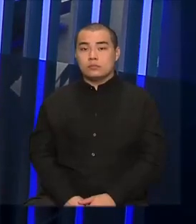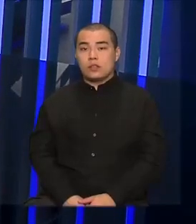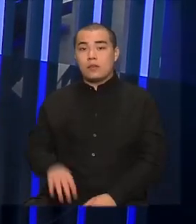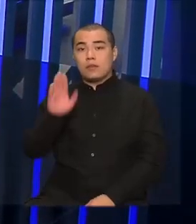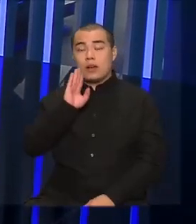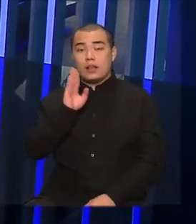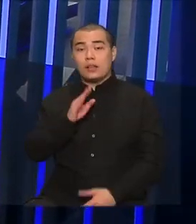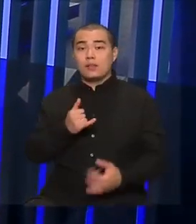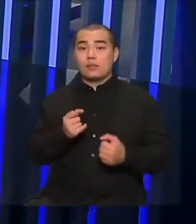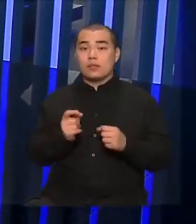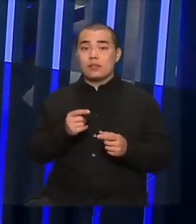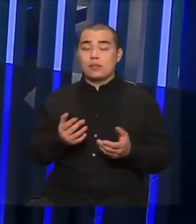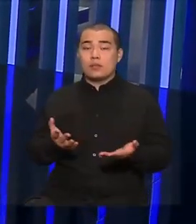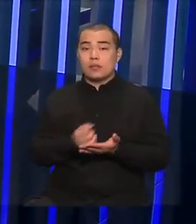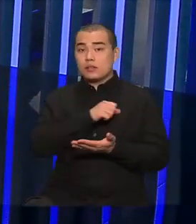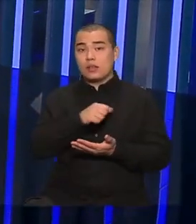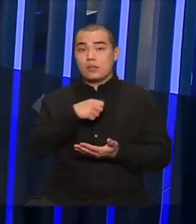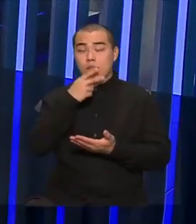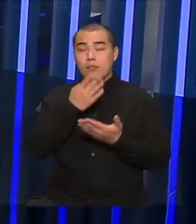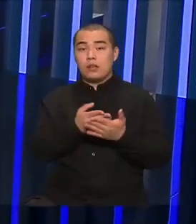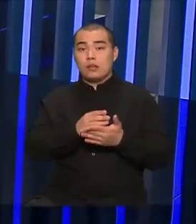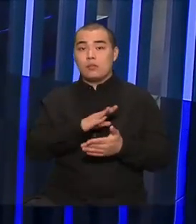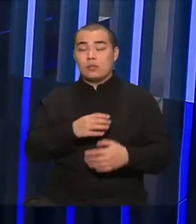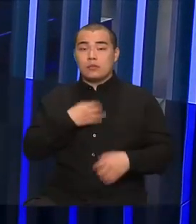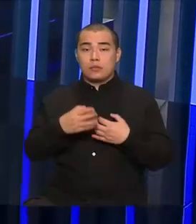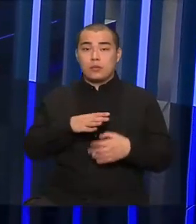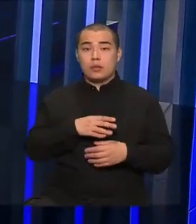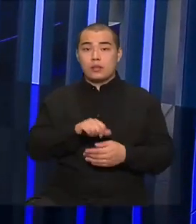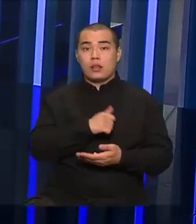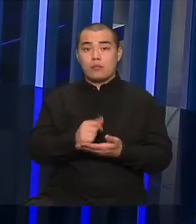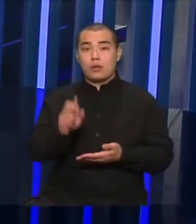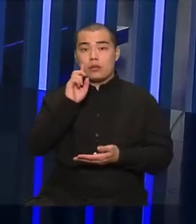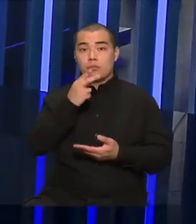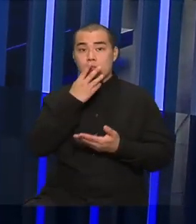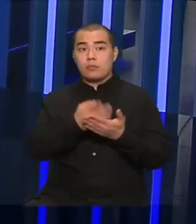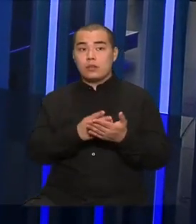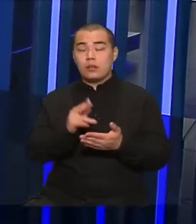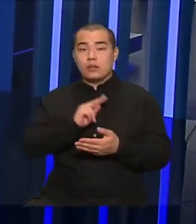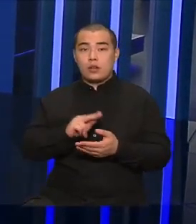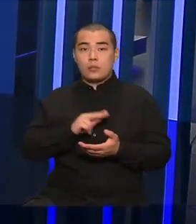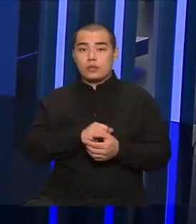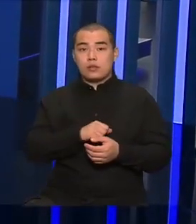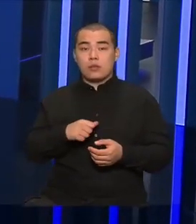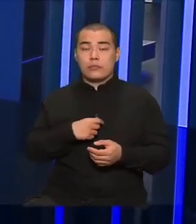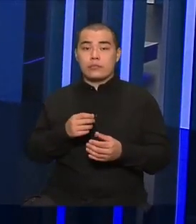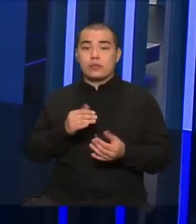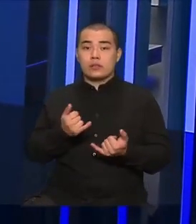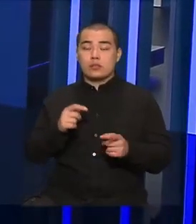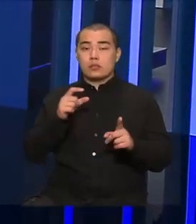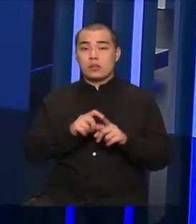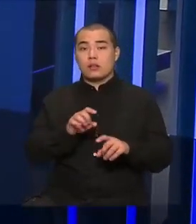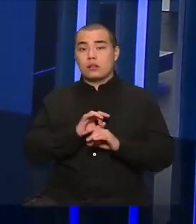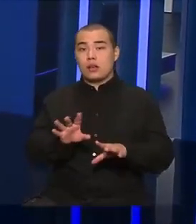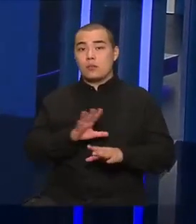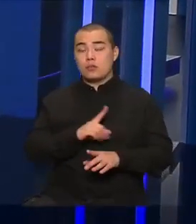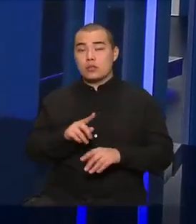Су таспын көргенде, көктен түскенде абдырап қалды. Мемлекет башысы үкімет мүшелерінің жұмысын кәсіби міндетке сай келмейтінін айтты.